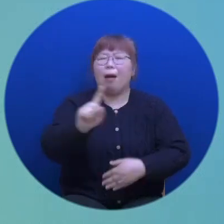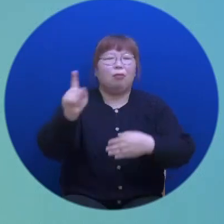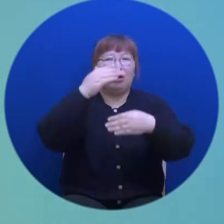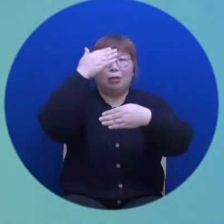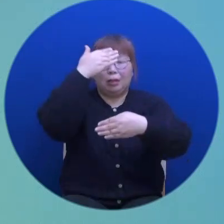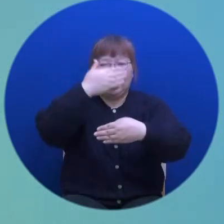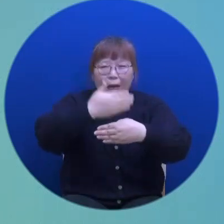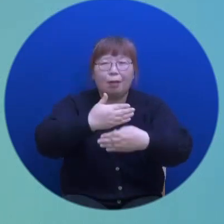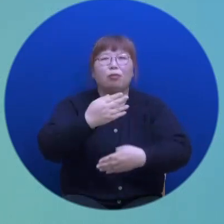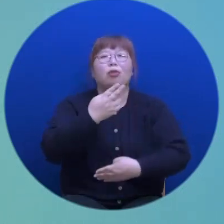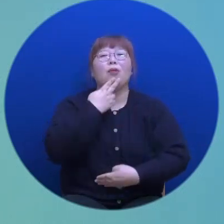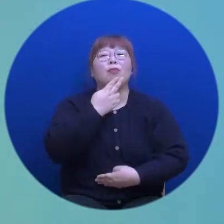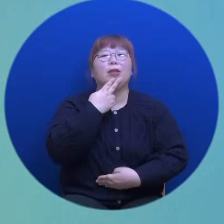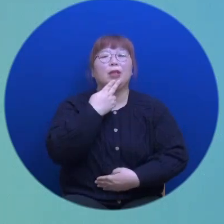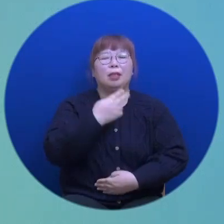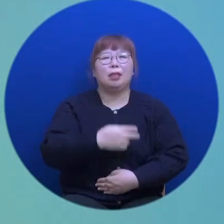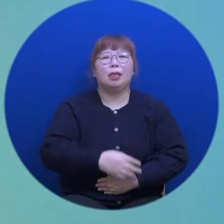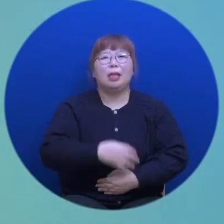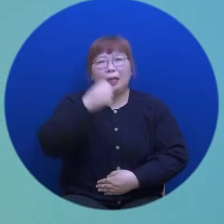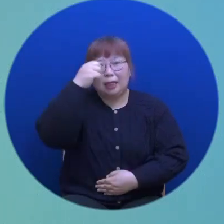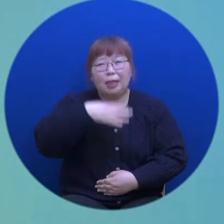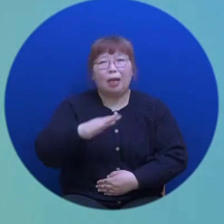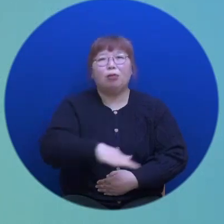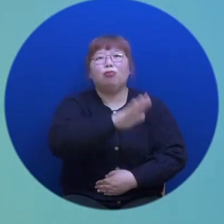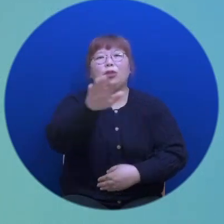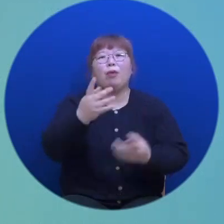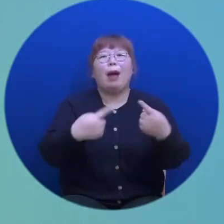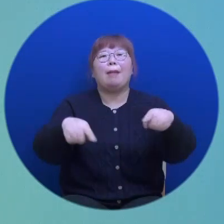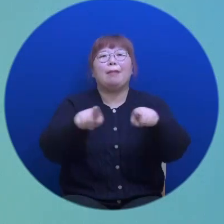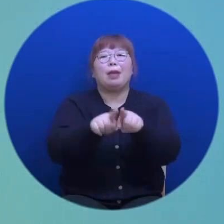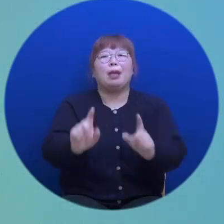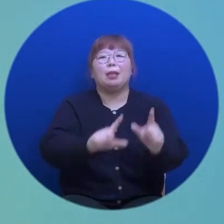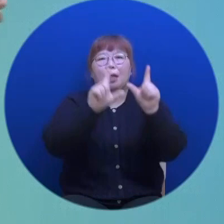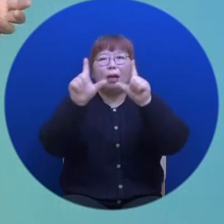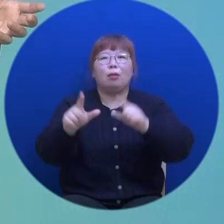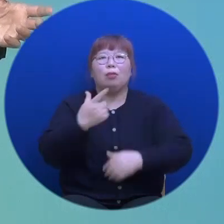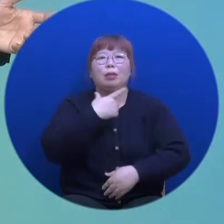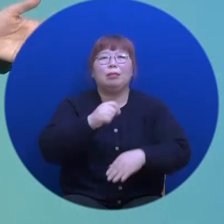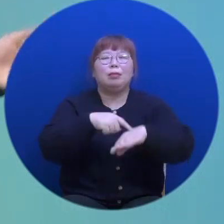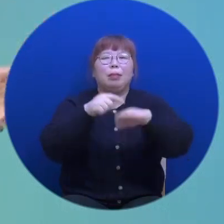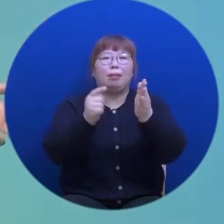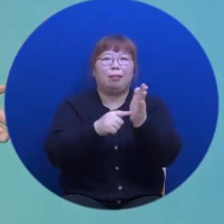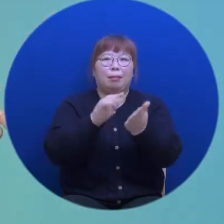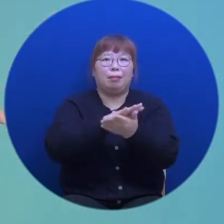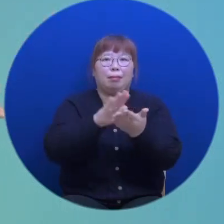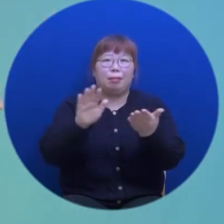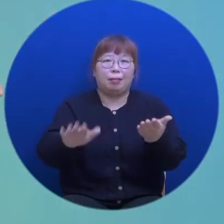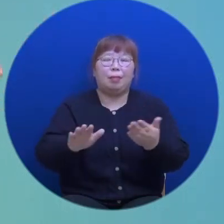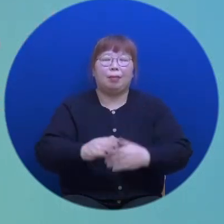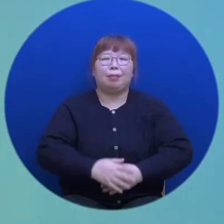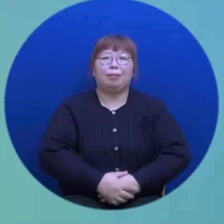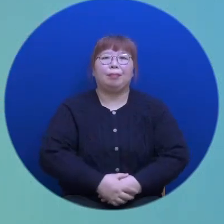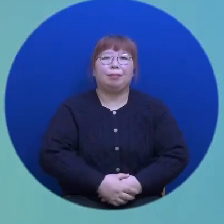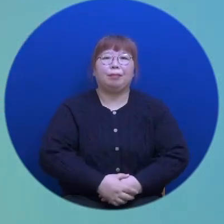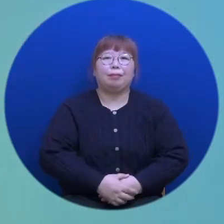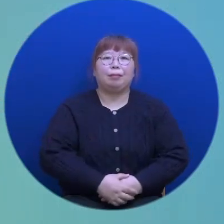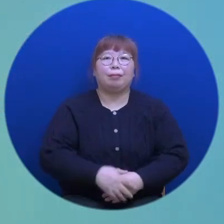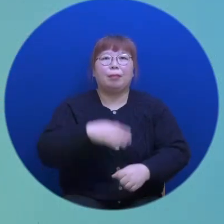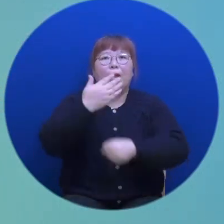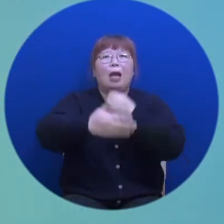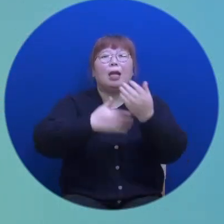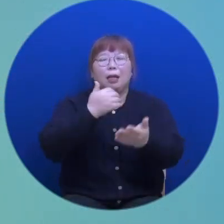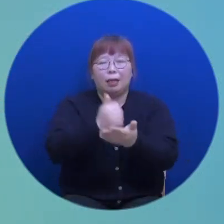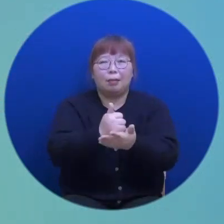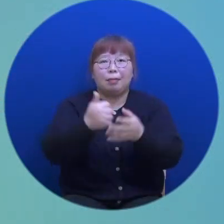없이 그저 우리와 함께 살고 싶어 하시는 하나님의 마음입니다. 그저 하나님께